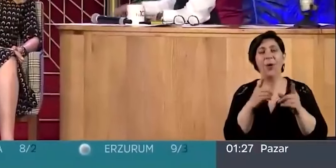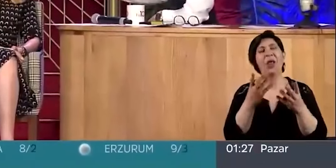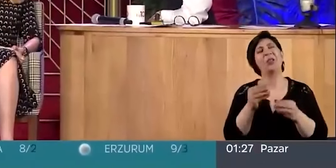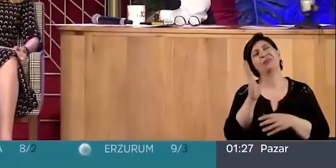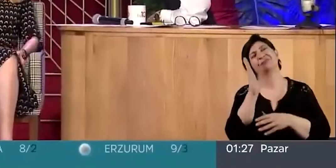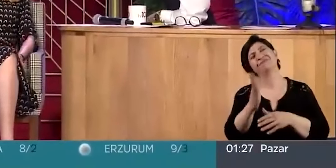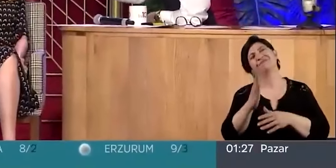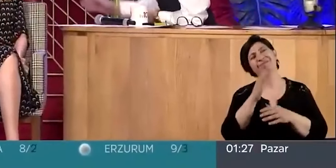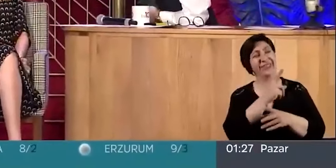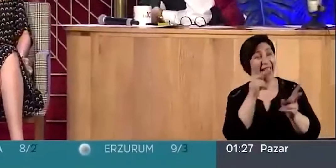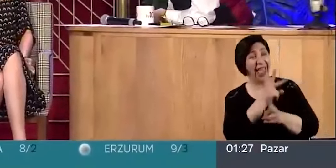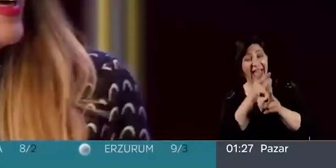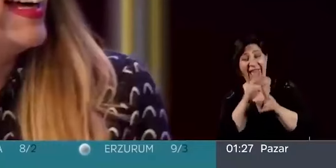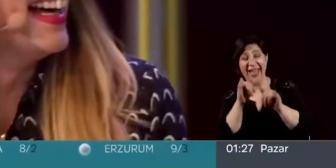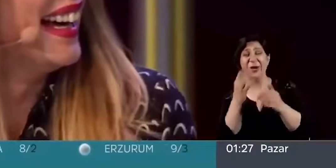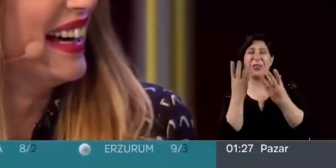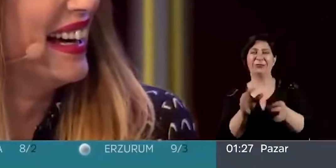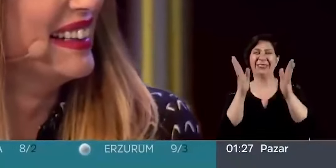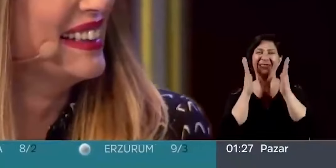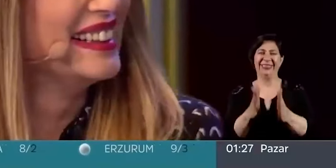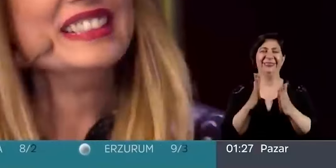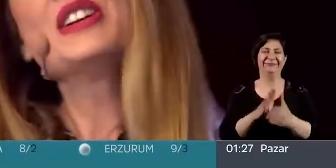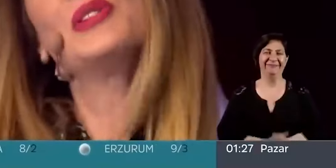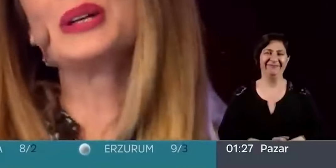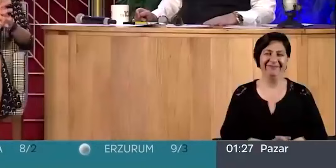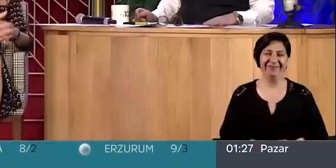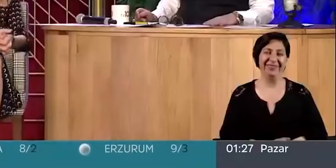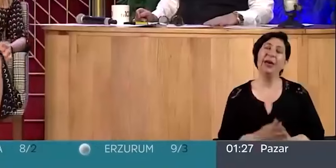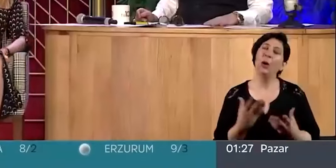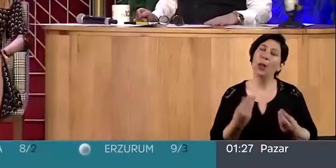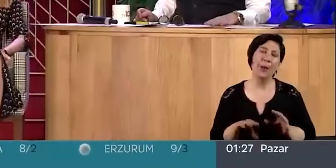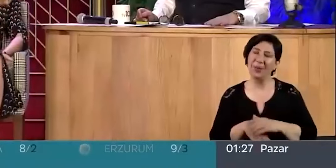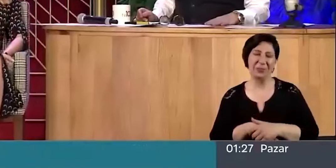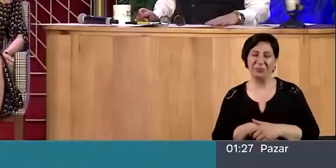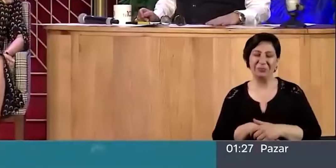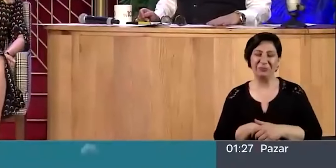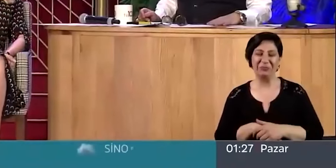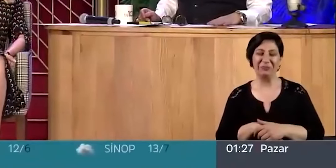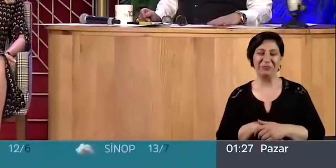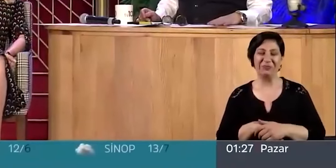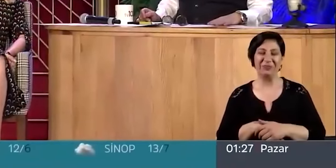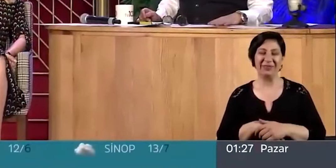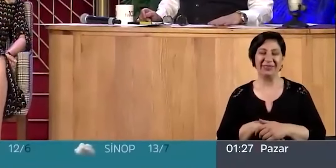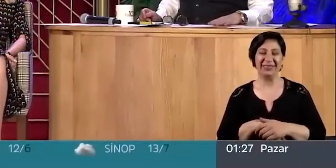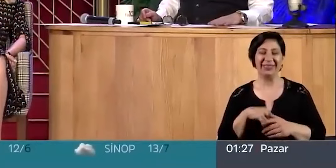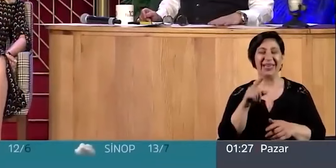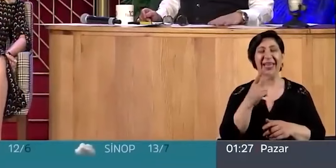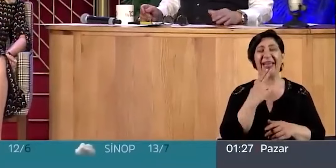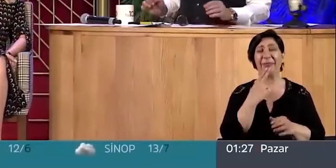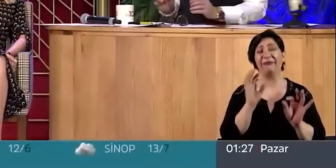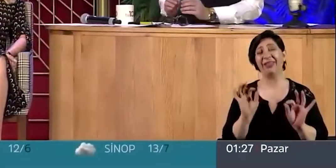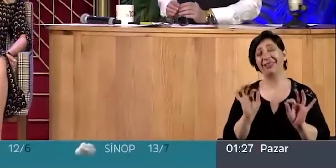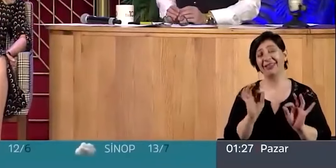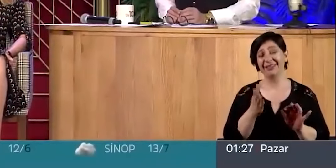olamadın. Şöyle olamadın. Olamadın. Olamadım. O böyle. Seni küçük